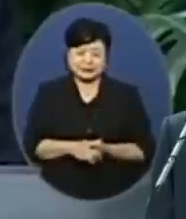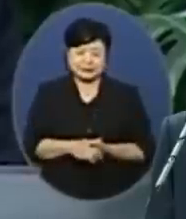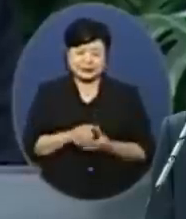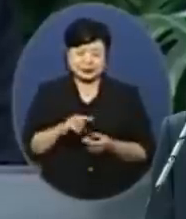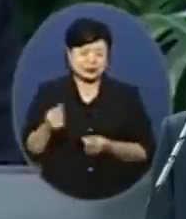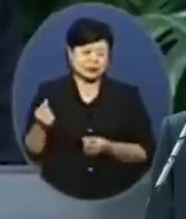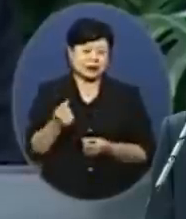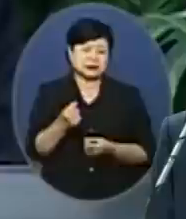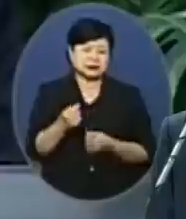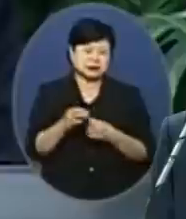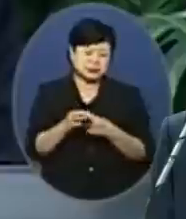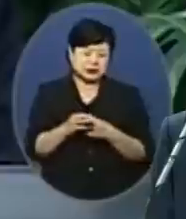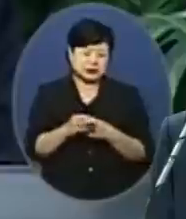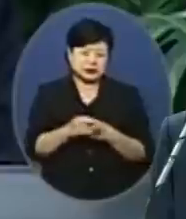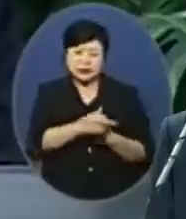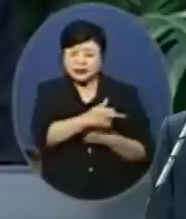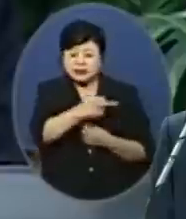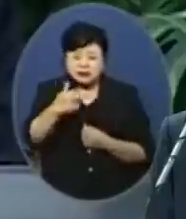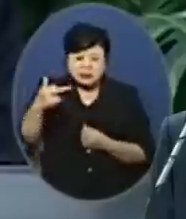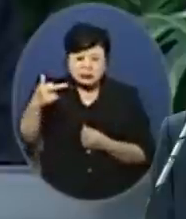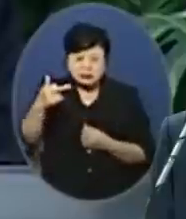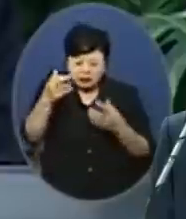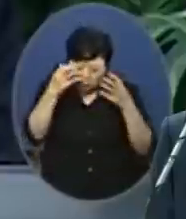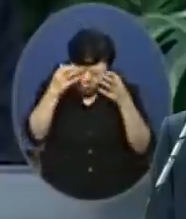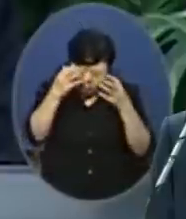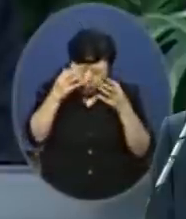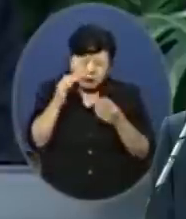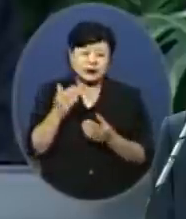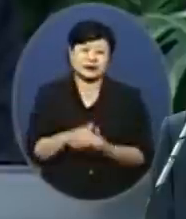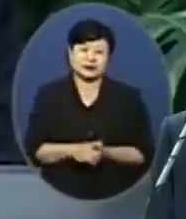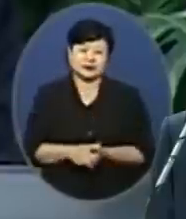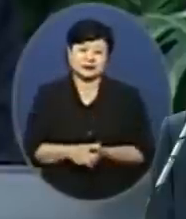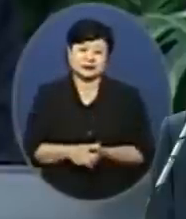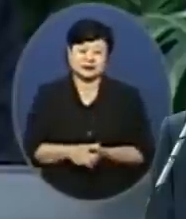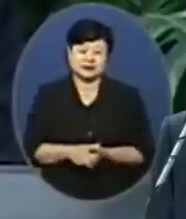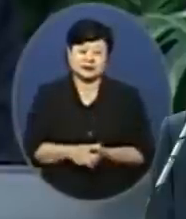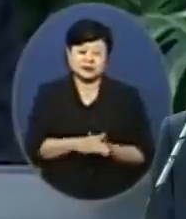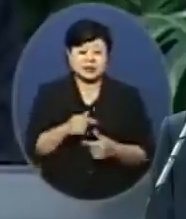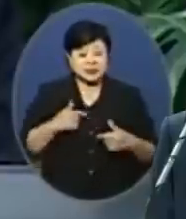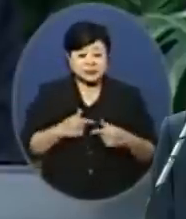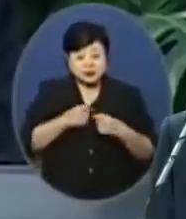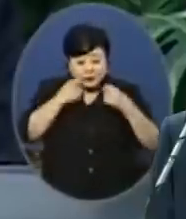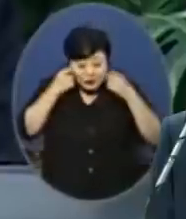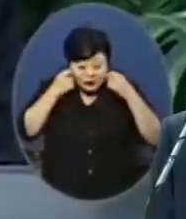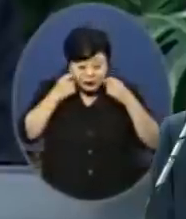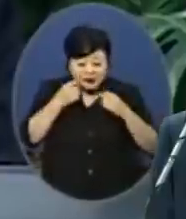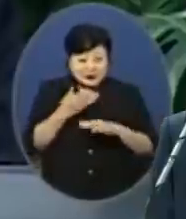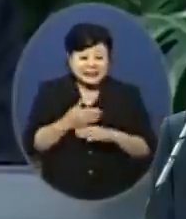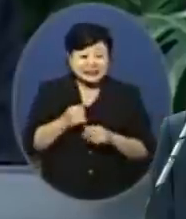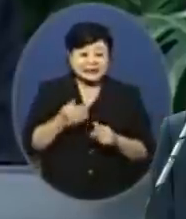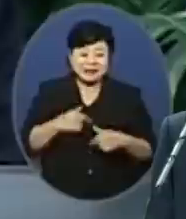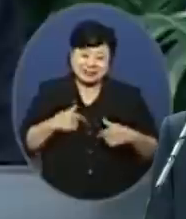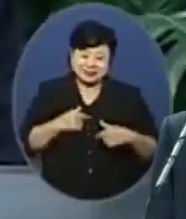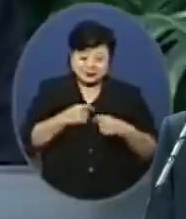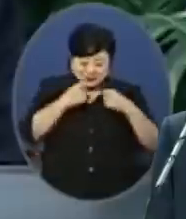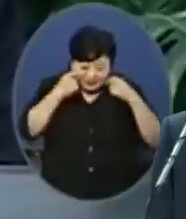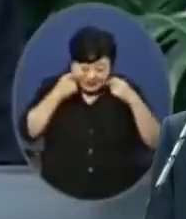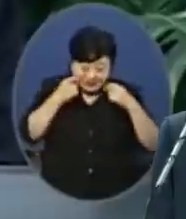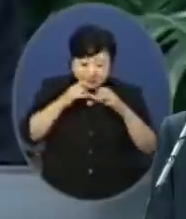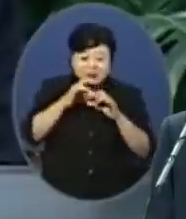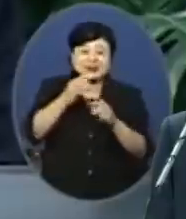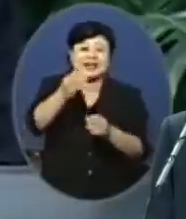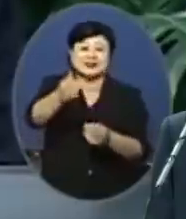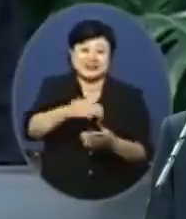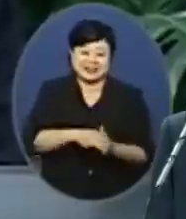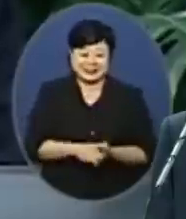그대로 가지고 있으면 큰 고통의 근원이 되는 것입니다. 우리가 기쁘고 즐거우면 다른 사람들에게 기쁨과 즐거움을 전달해